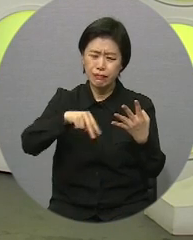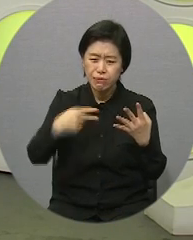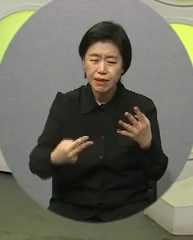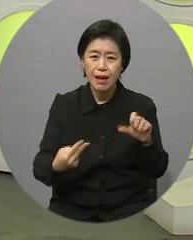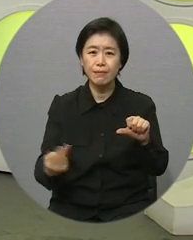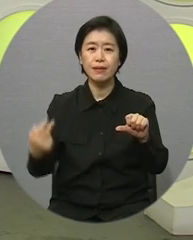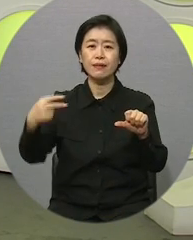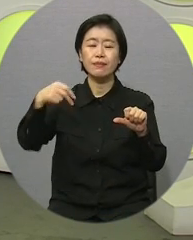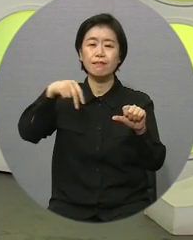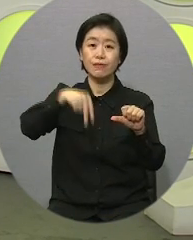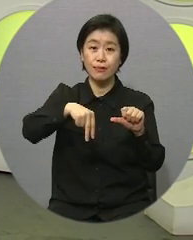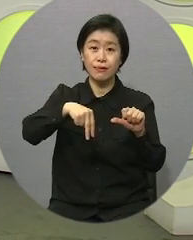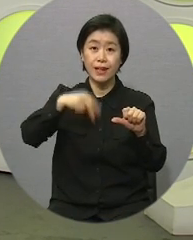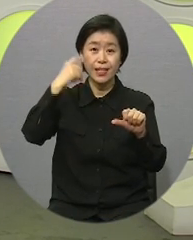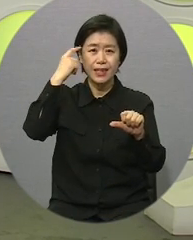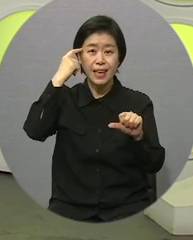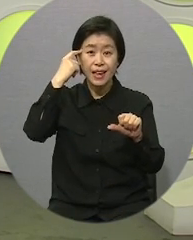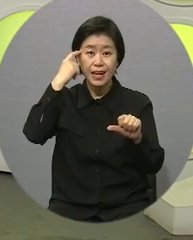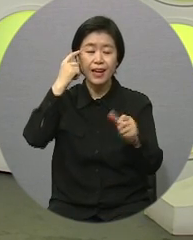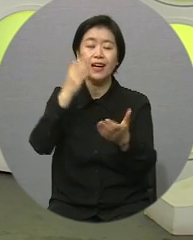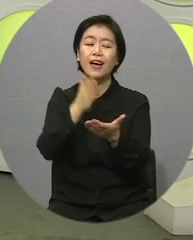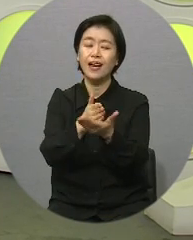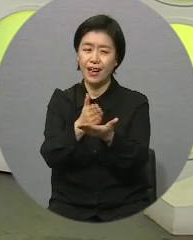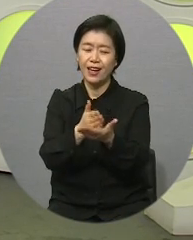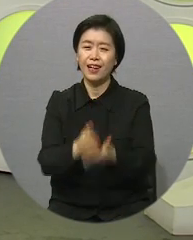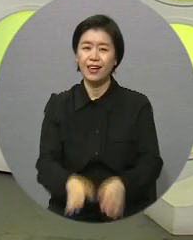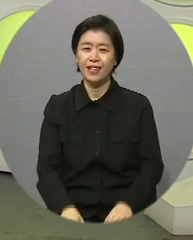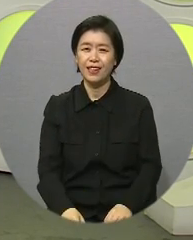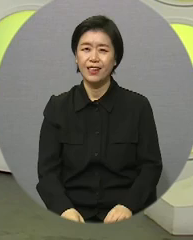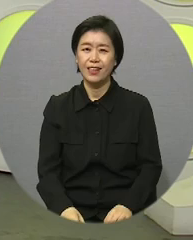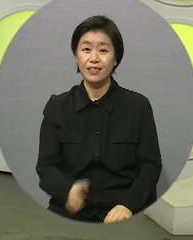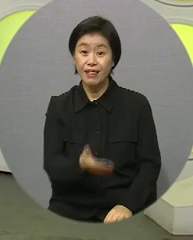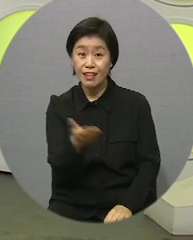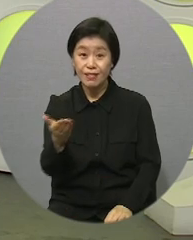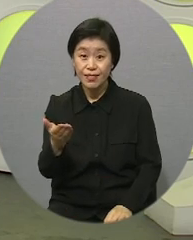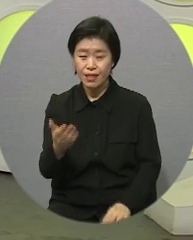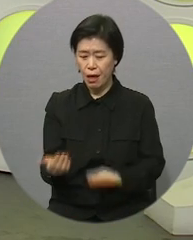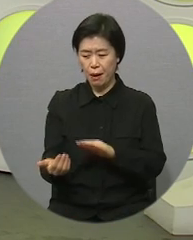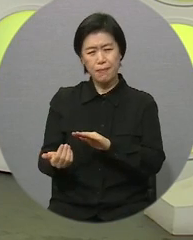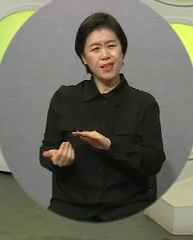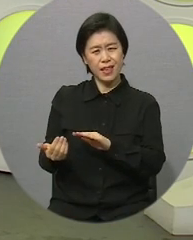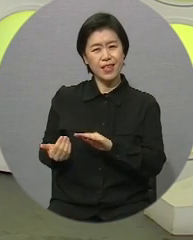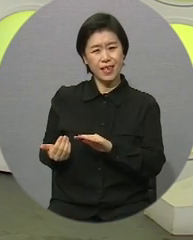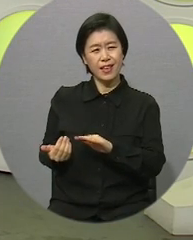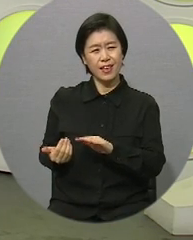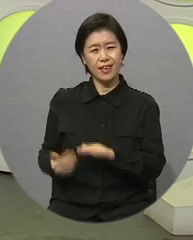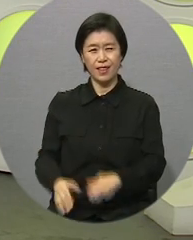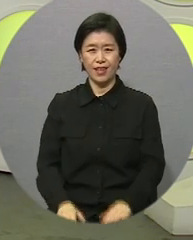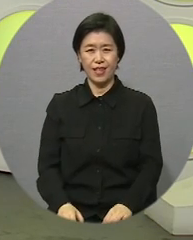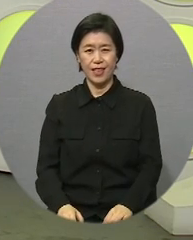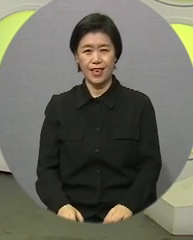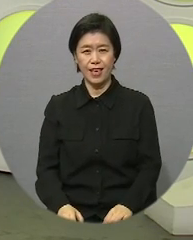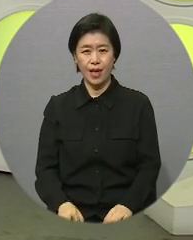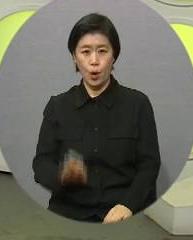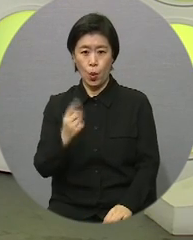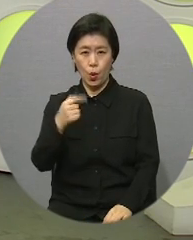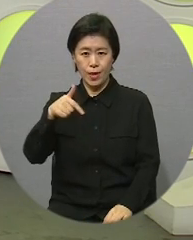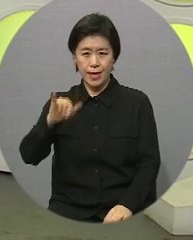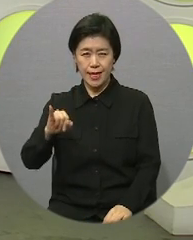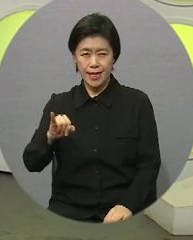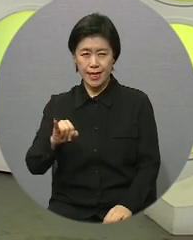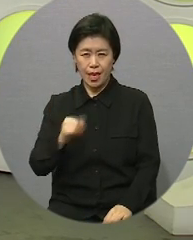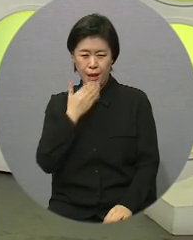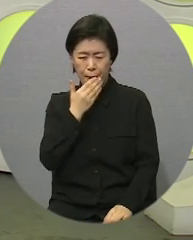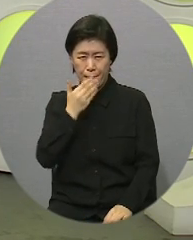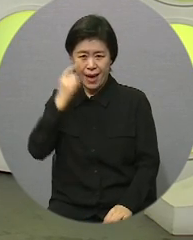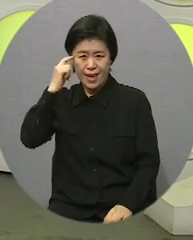번 일어났다 이렇게 생각하지 마시고네 사전에 오기로 덤비다 이거네